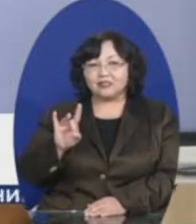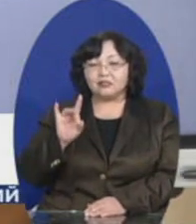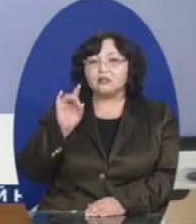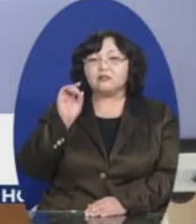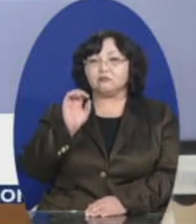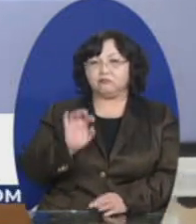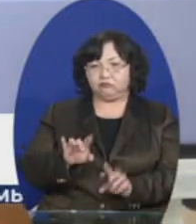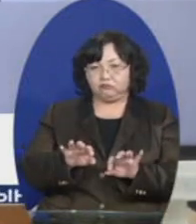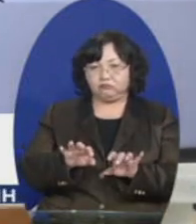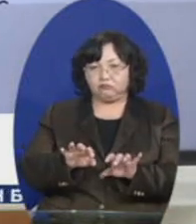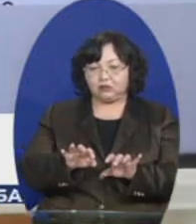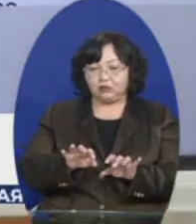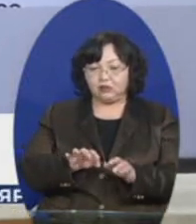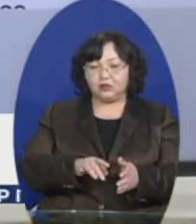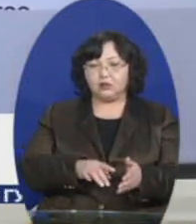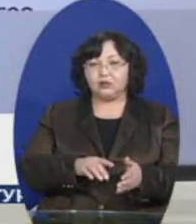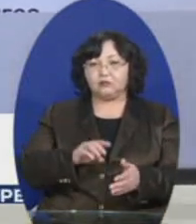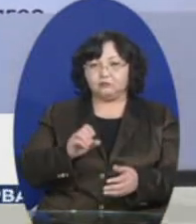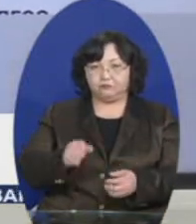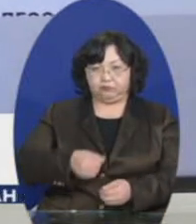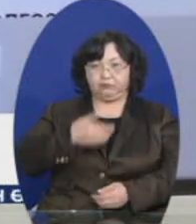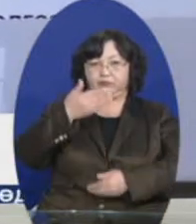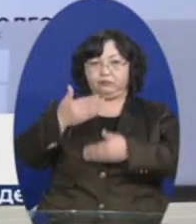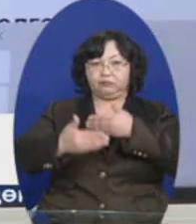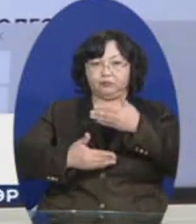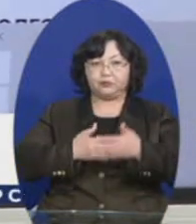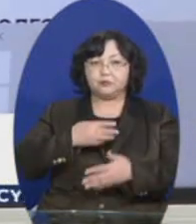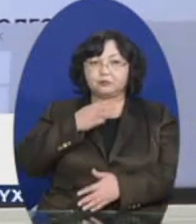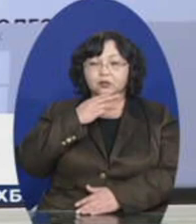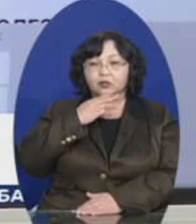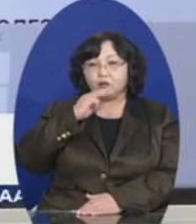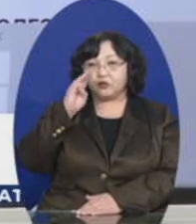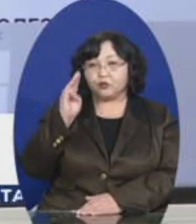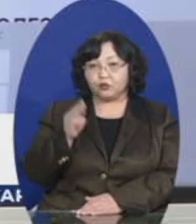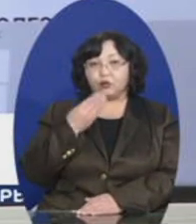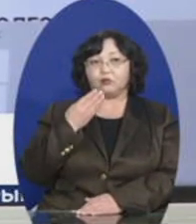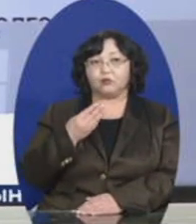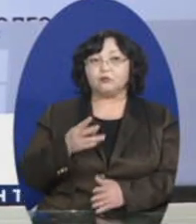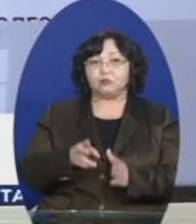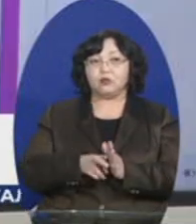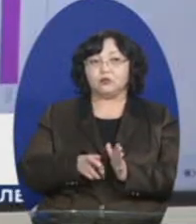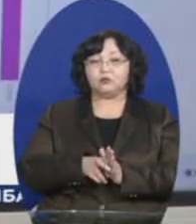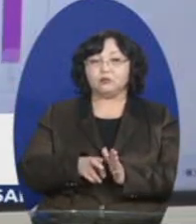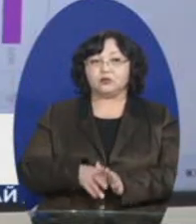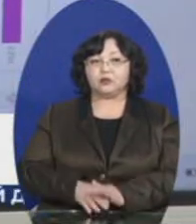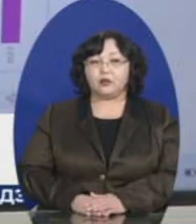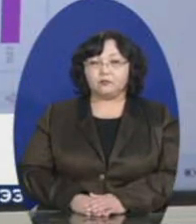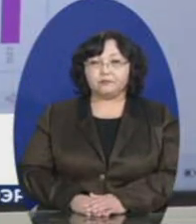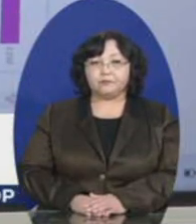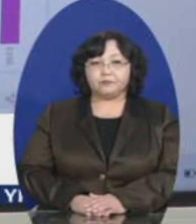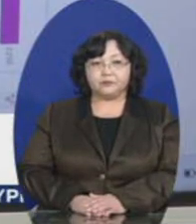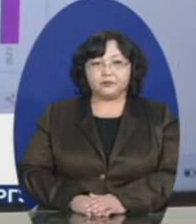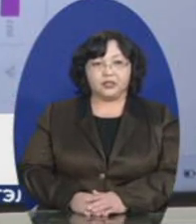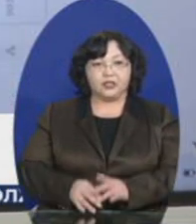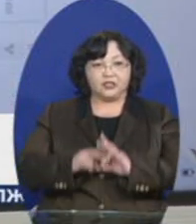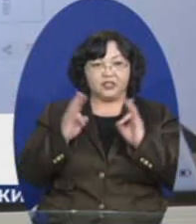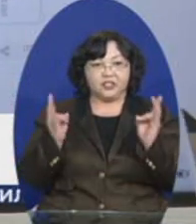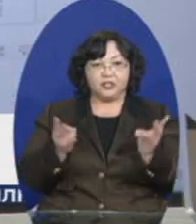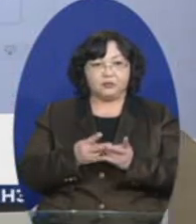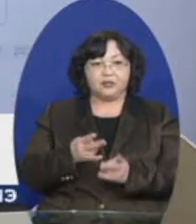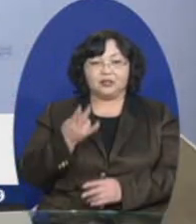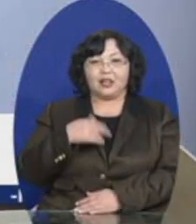бол манай энэ шилэн гүвд орсон бүх мэдээлэл тухайн хайлт хийсэн үнтэй холбоотой мэдээлэлүүд гараад байна. Яг энэ маа нийгмийн даатгалын сангаас